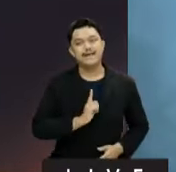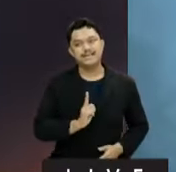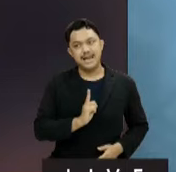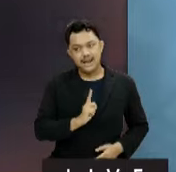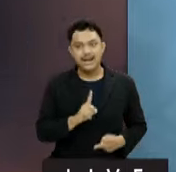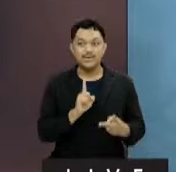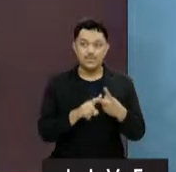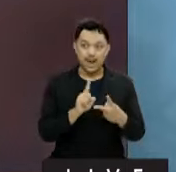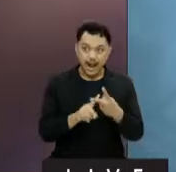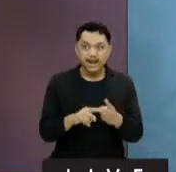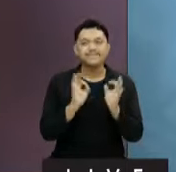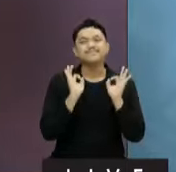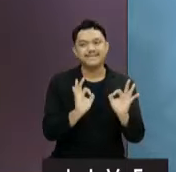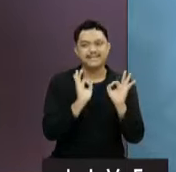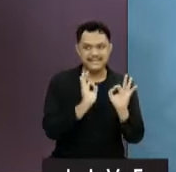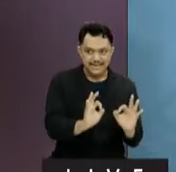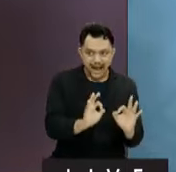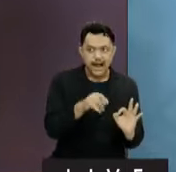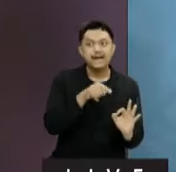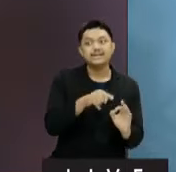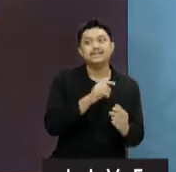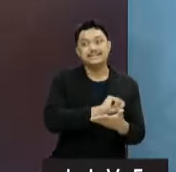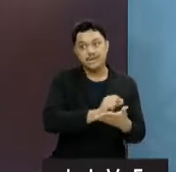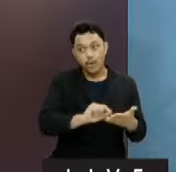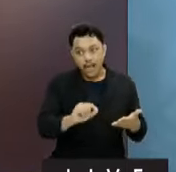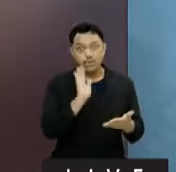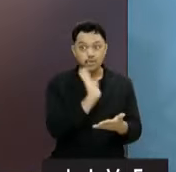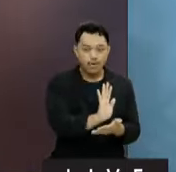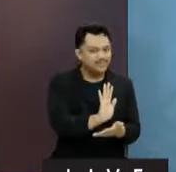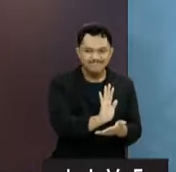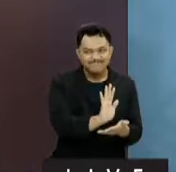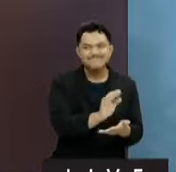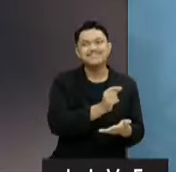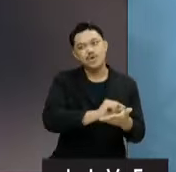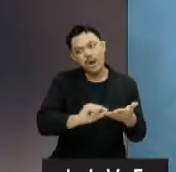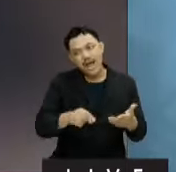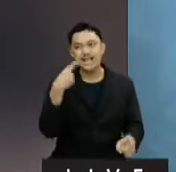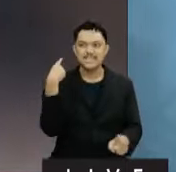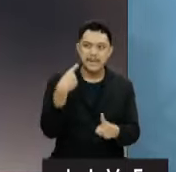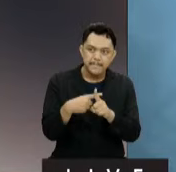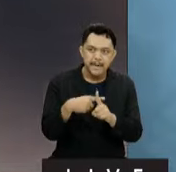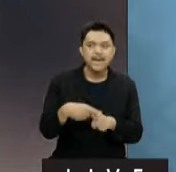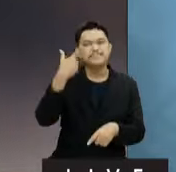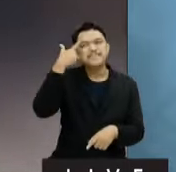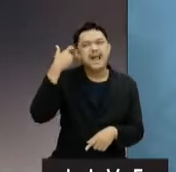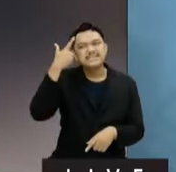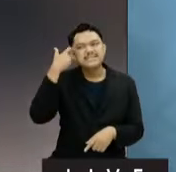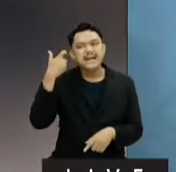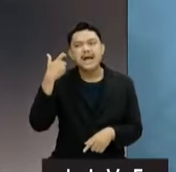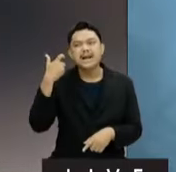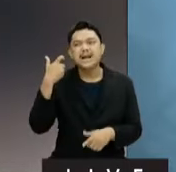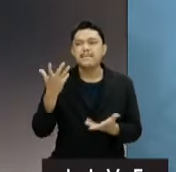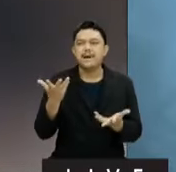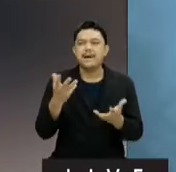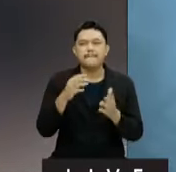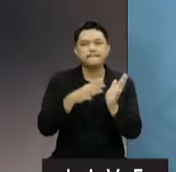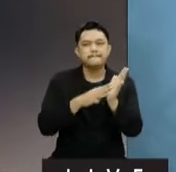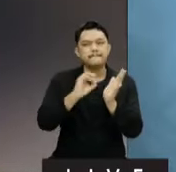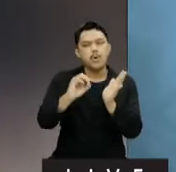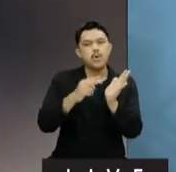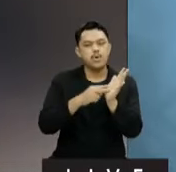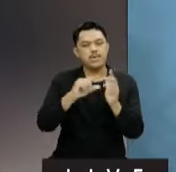pendidikan itu bukan saja sekolah ya, tetapi pendidikan moral, value yang dimiliki dan sebagainya. Orang